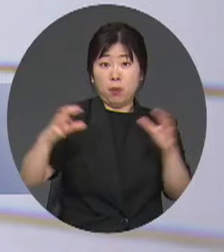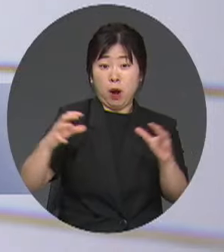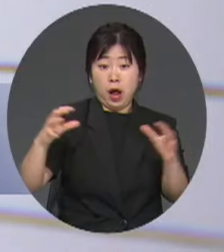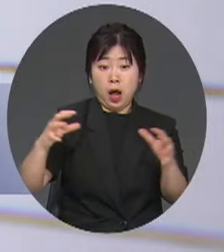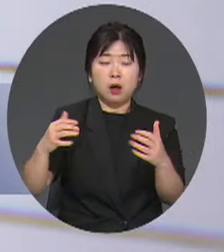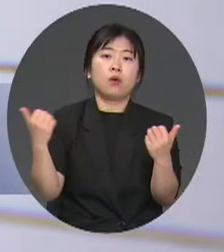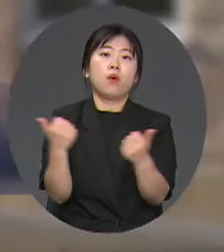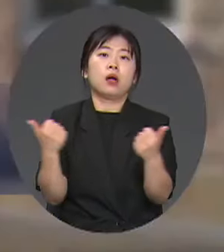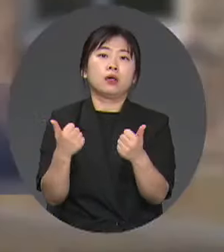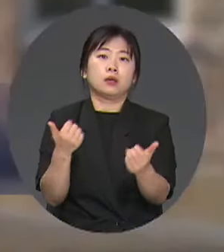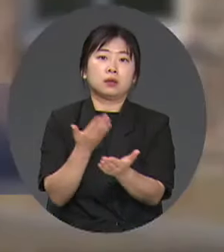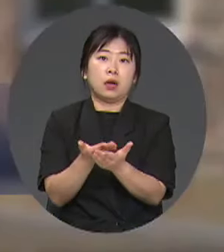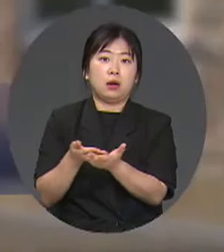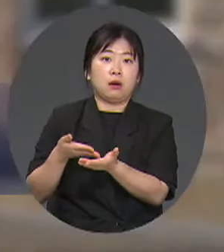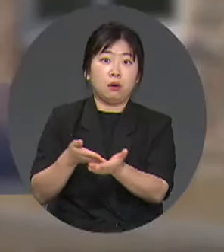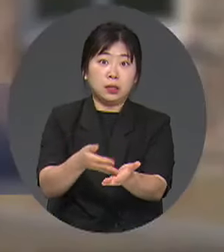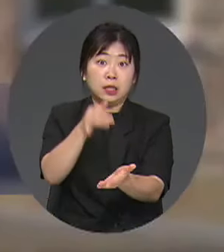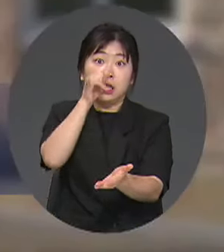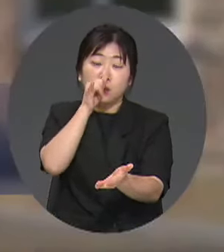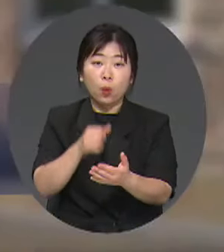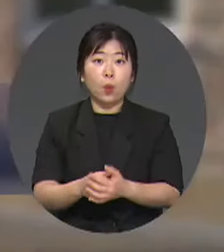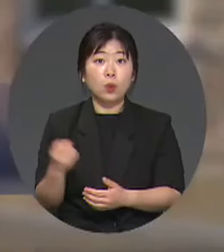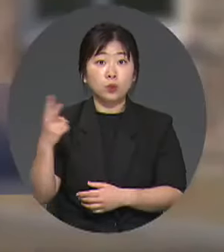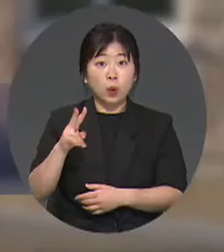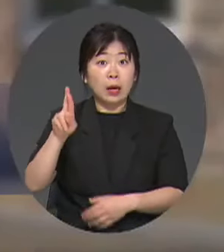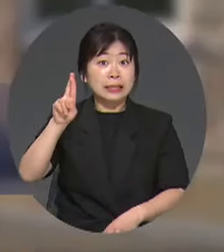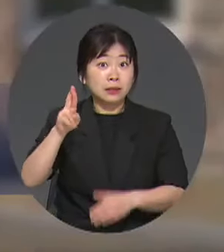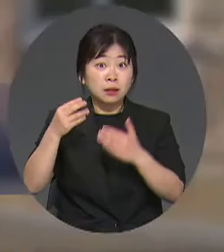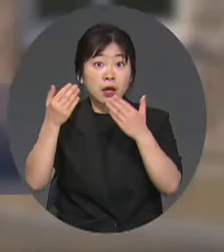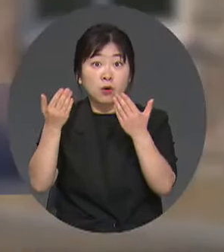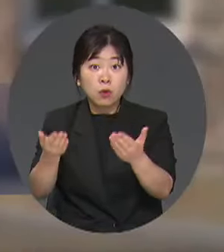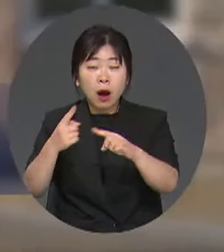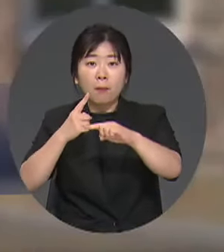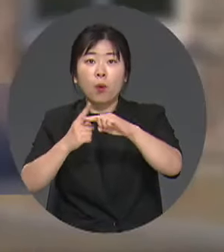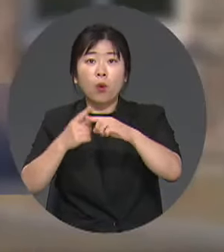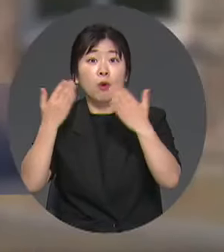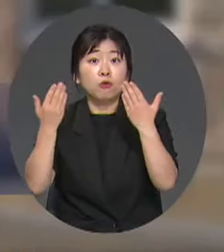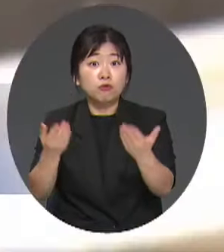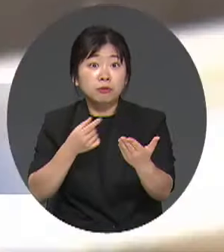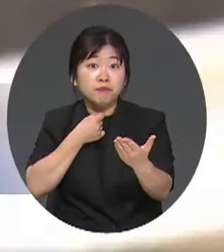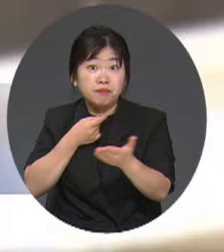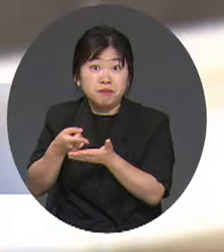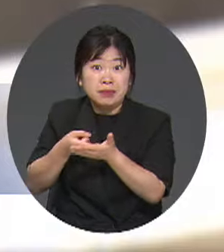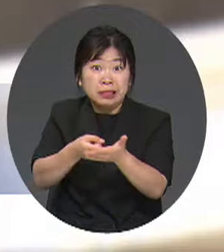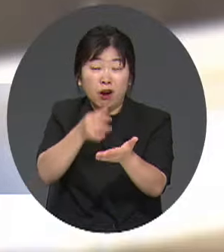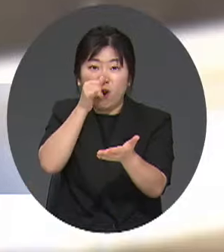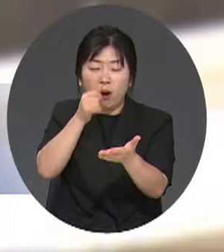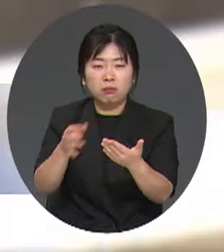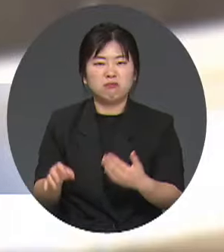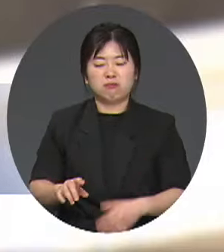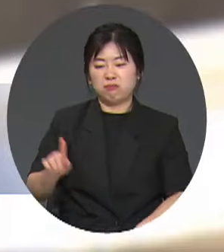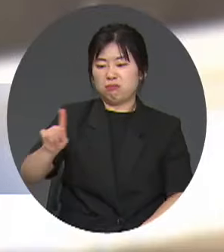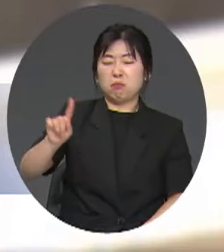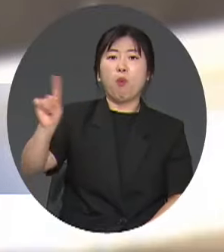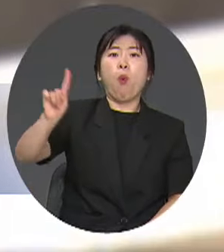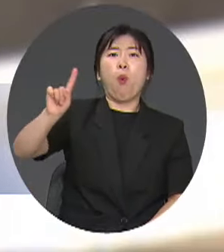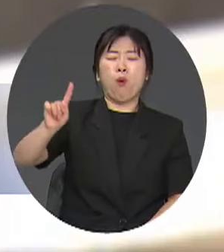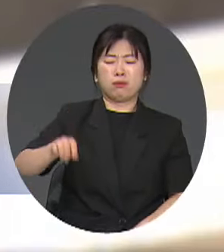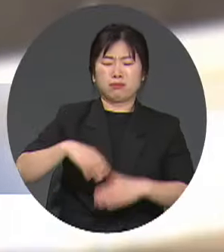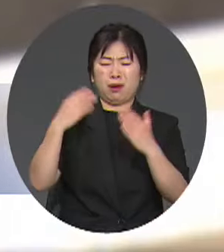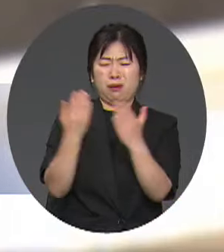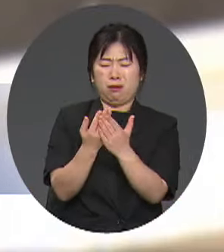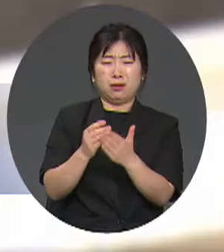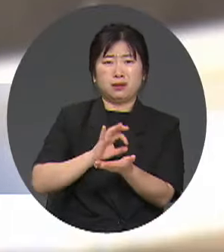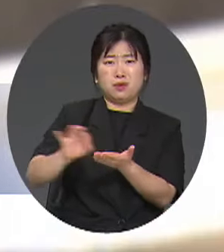하였고 보건휴가, 생리휴가에 대해서 문의를 했었는데 그거 무급인데 누가 쓰냐. 그냥